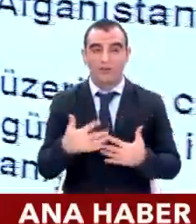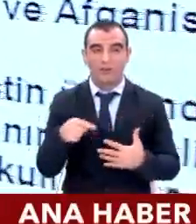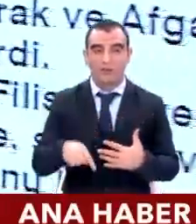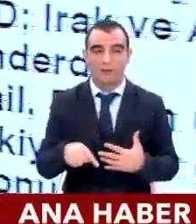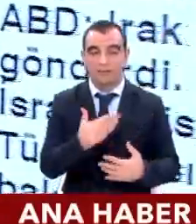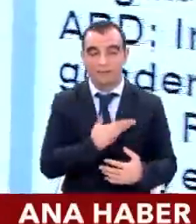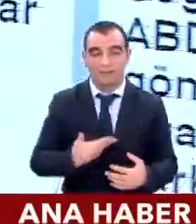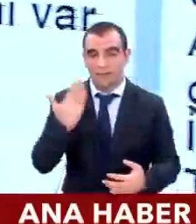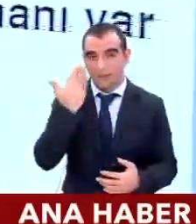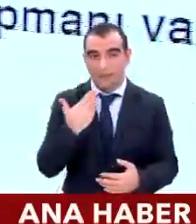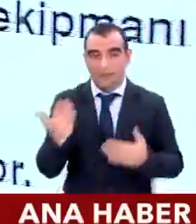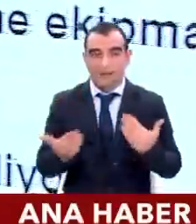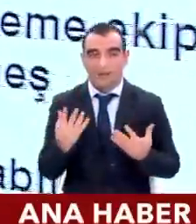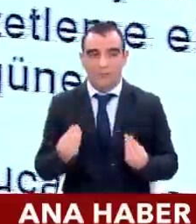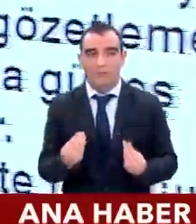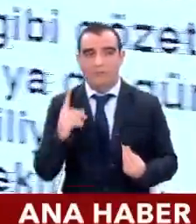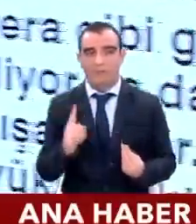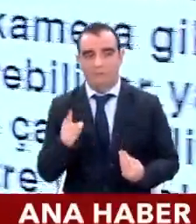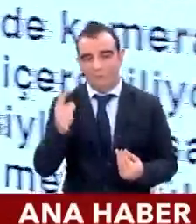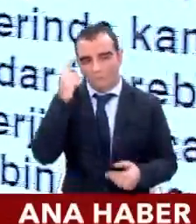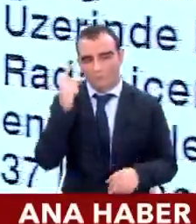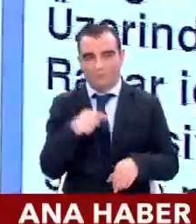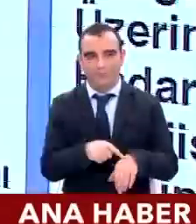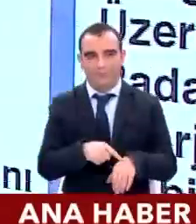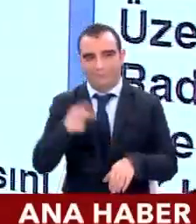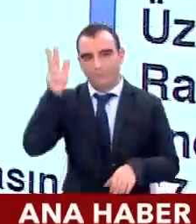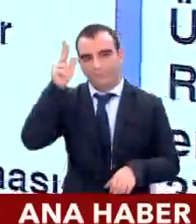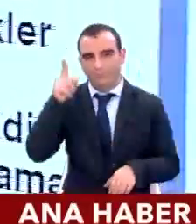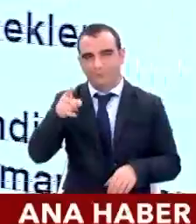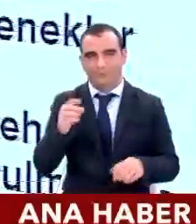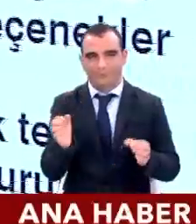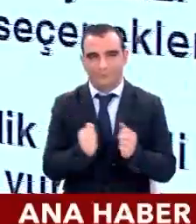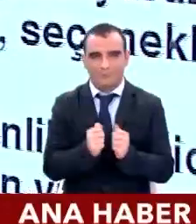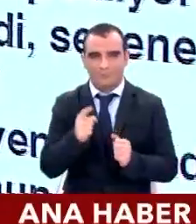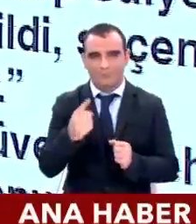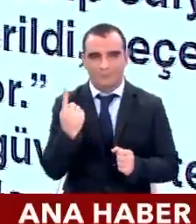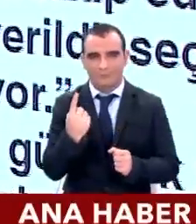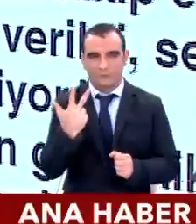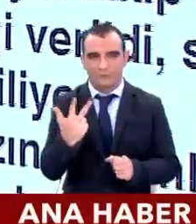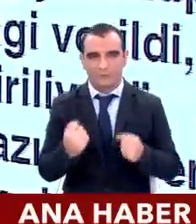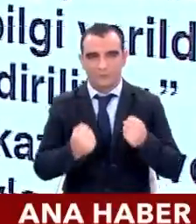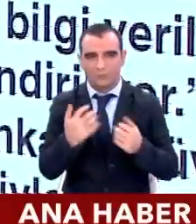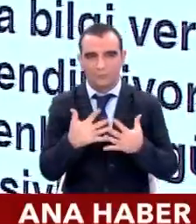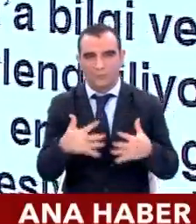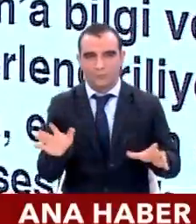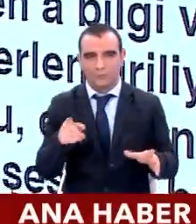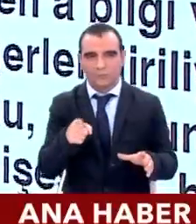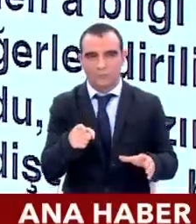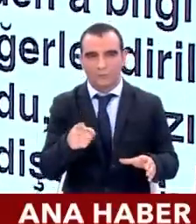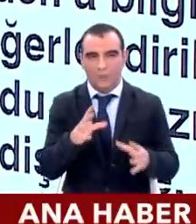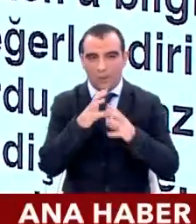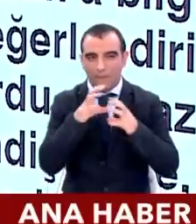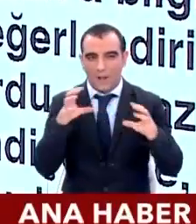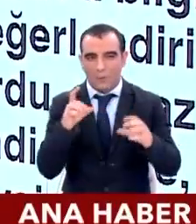değerli izleyiciler şimdi ne oldu önce onu bir hatırlatayım Amerika Birleşik Devletleri semalarında 3 otobüs büyüklüğünde casus balon